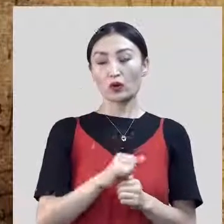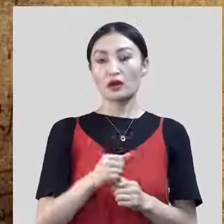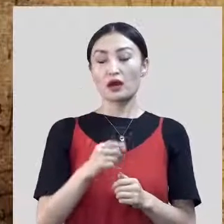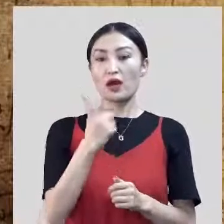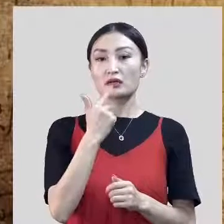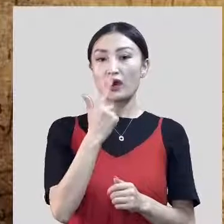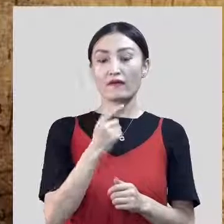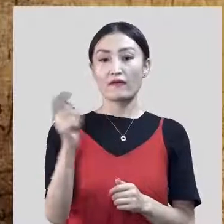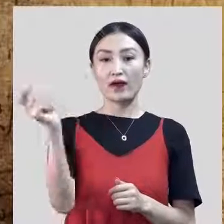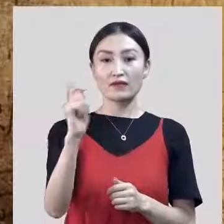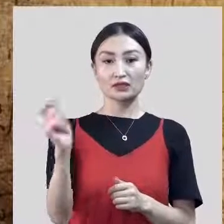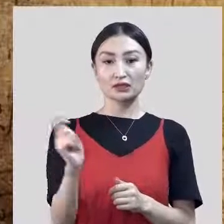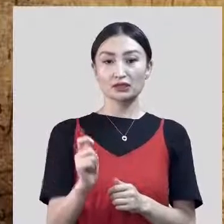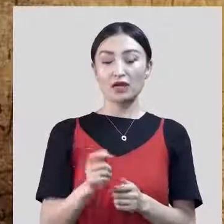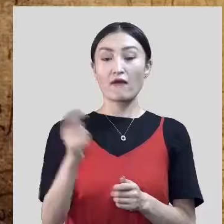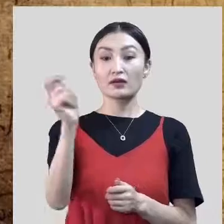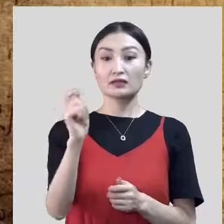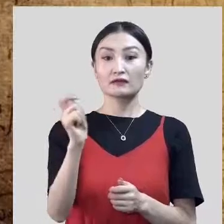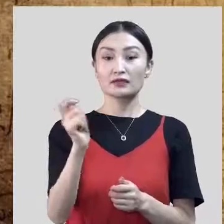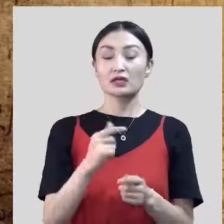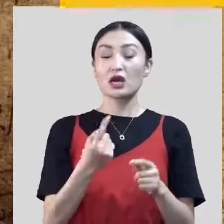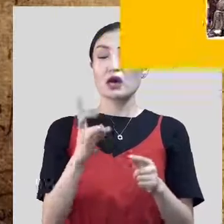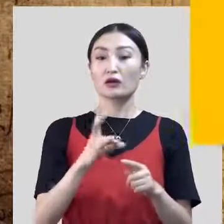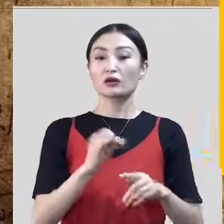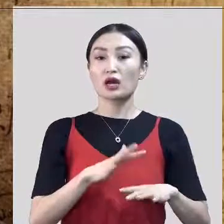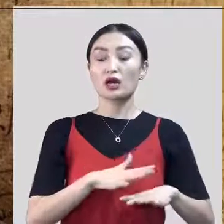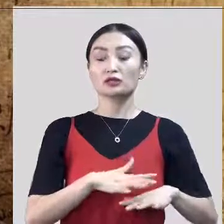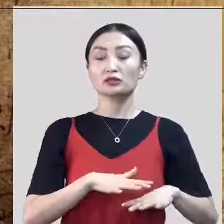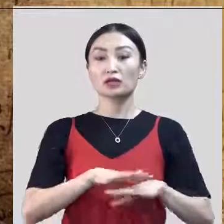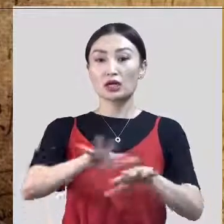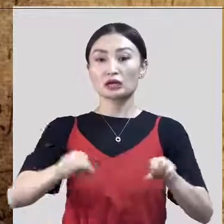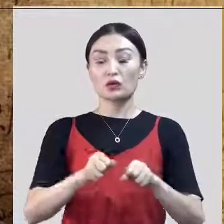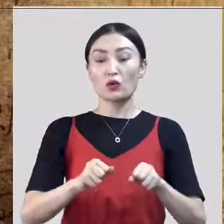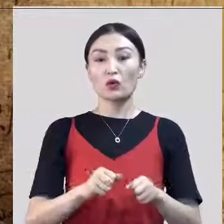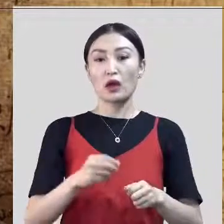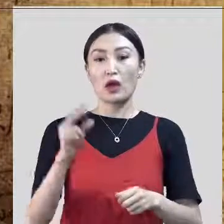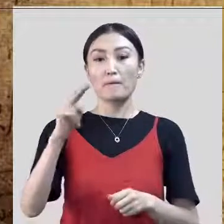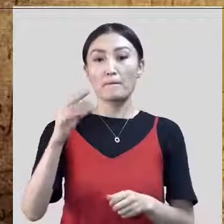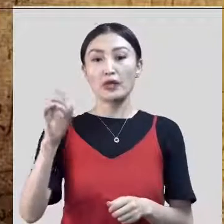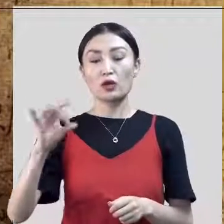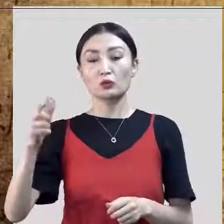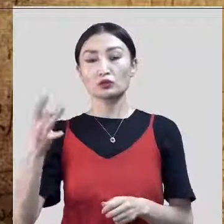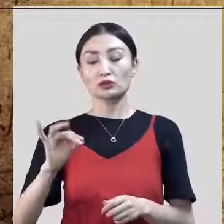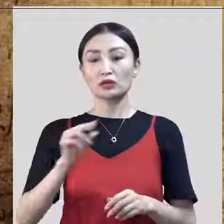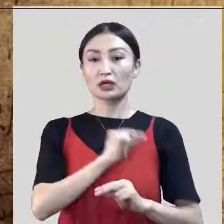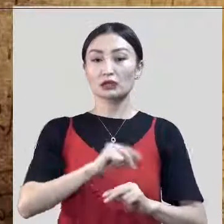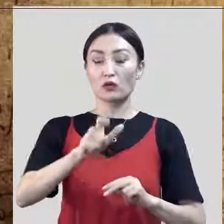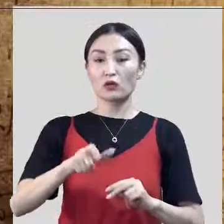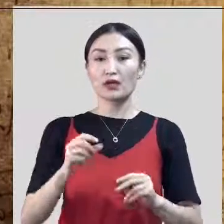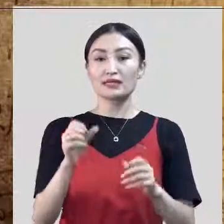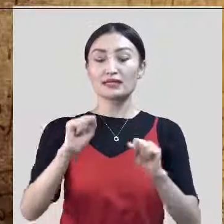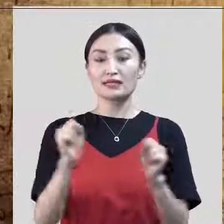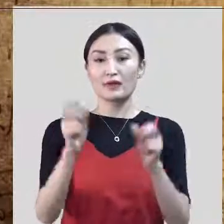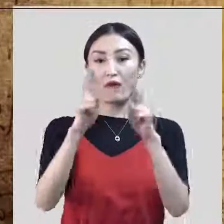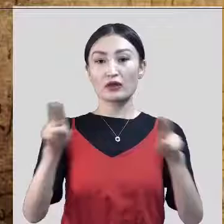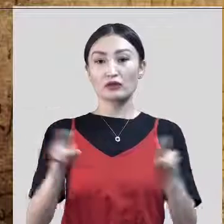кровавое воскресенье разгон мирного шествия петербургских рабочих к зимнему дворцу имевшего целью